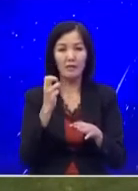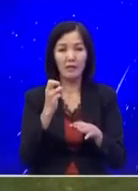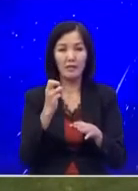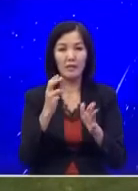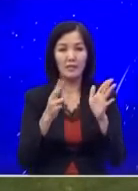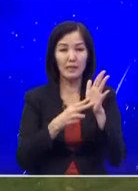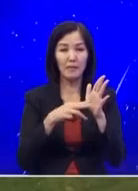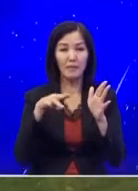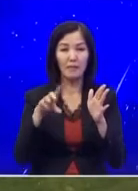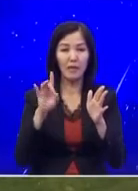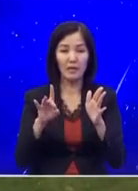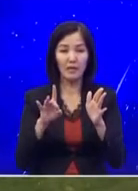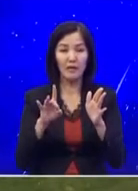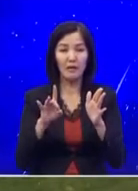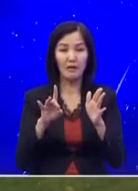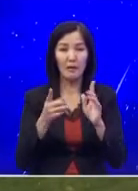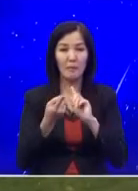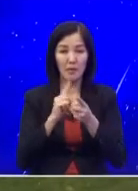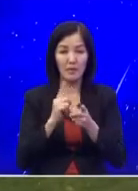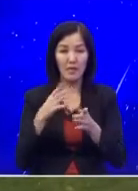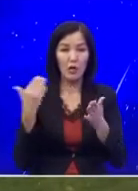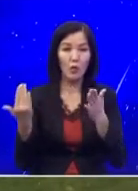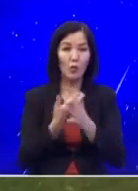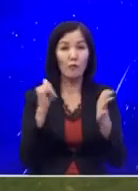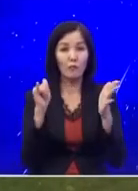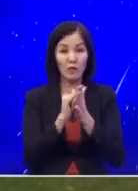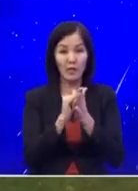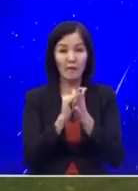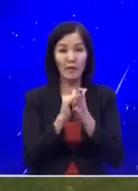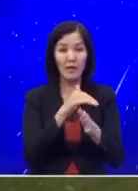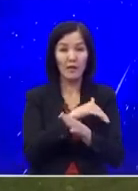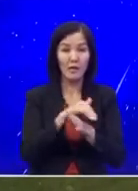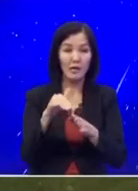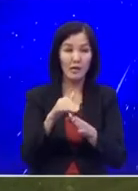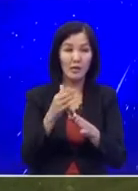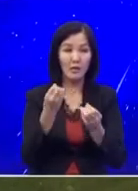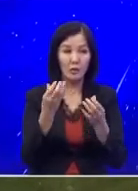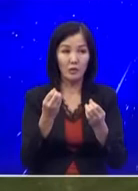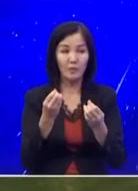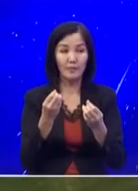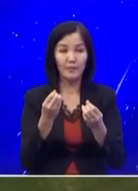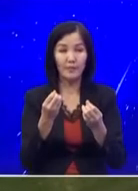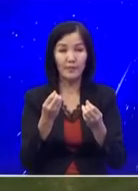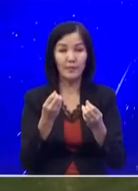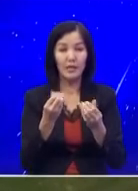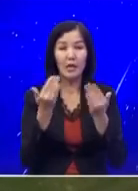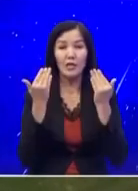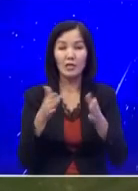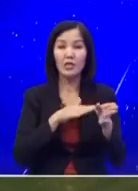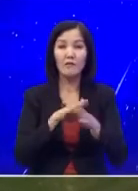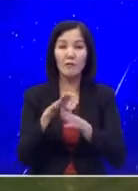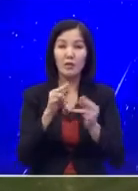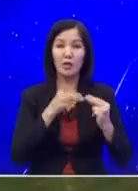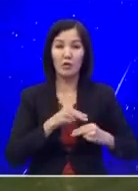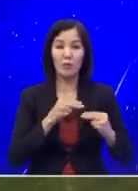207 метров, да, по-моему, 207 метров. Улица Акажанова, потом сейчас выполняют работы